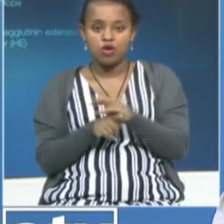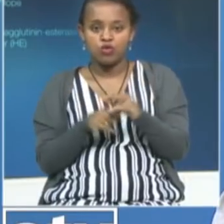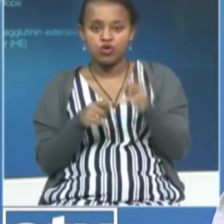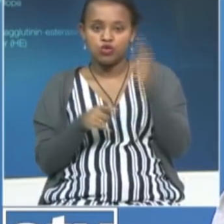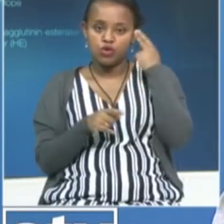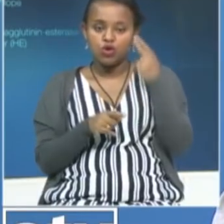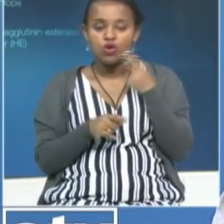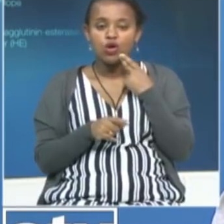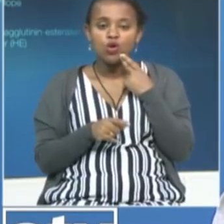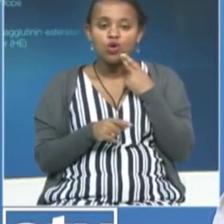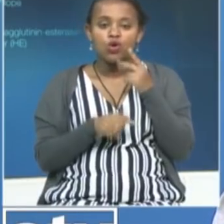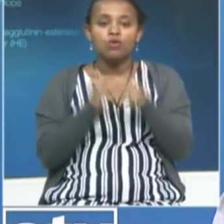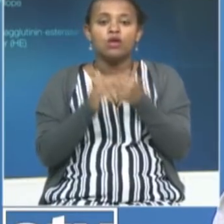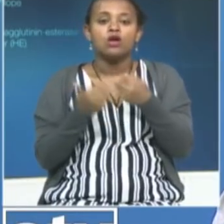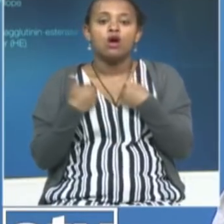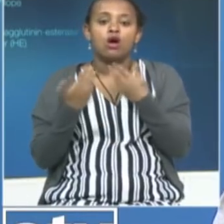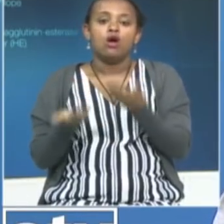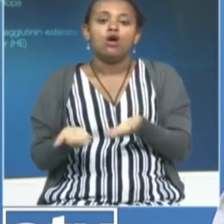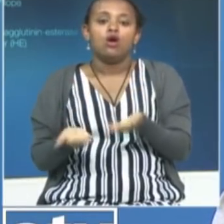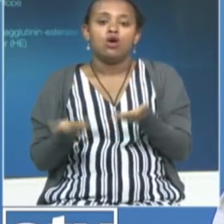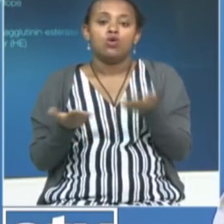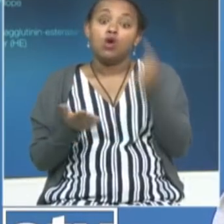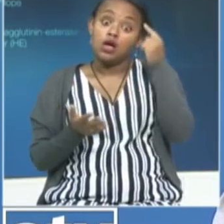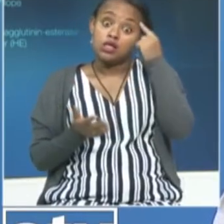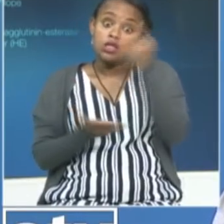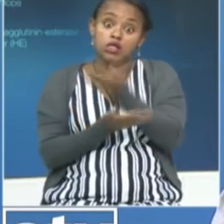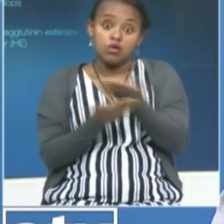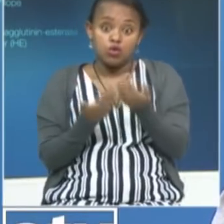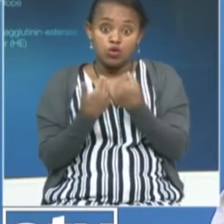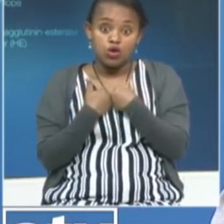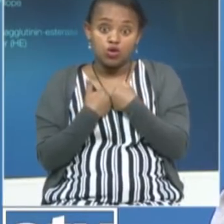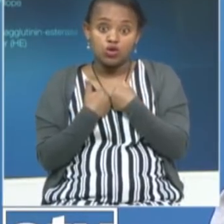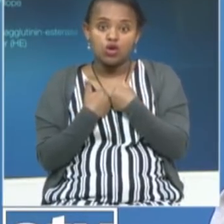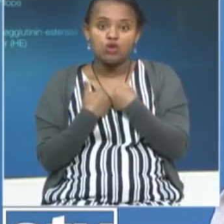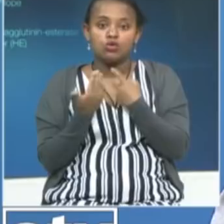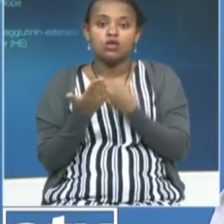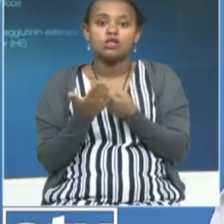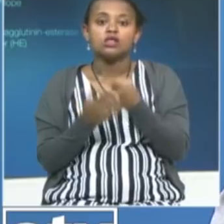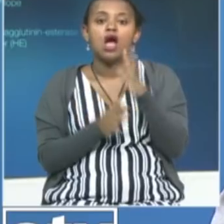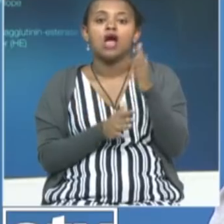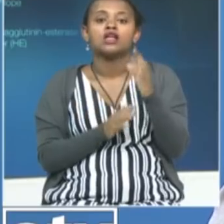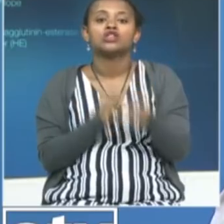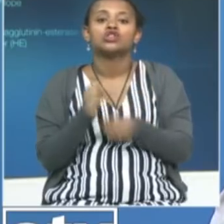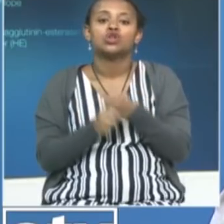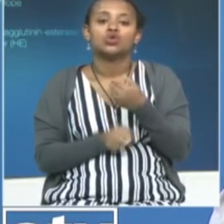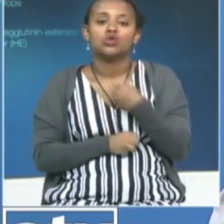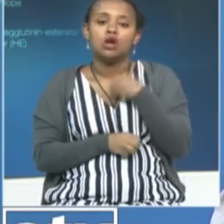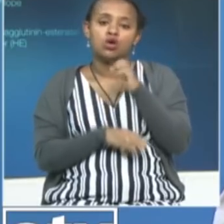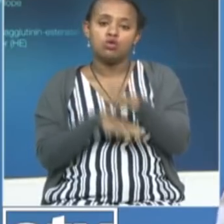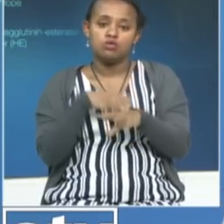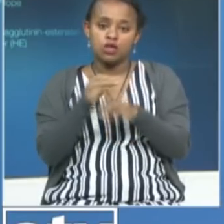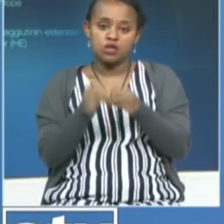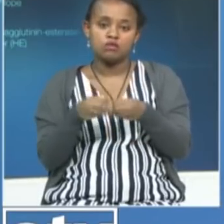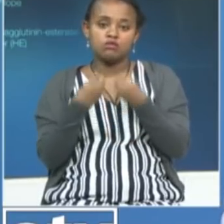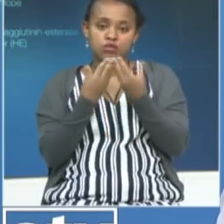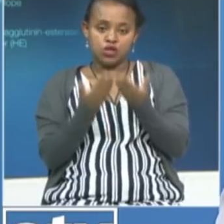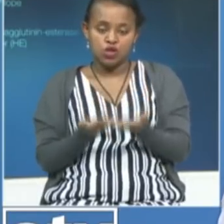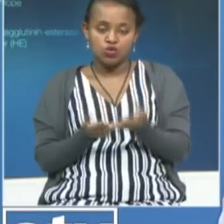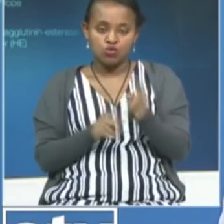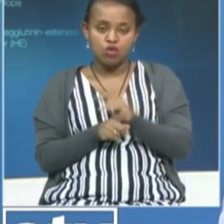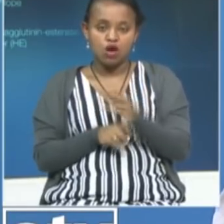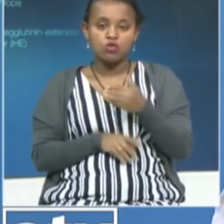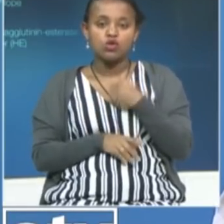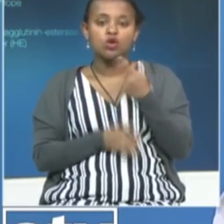በየሆቴሉ የሚሄዱ አሉ። እንደ አሳሳቢ ጉዳዮች ካሉ እንዲህ አይነት ጭንቀቶችም ካሉ ምክር የሚሰጡ ባለሙያዎች